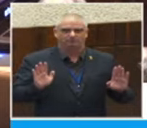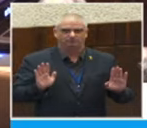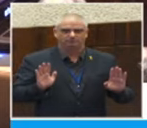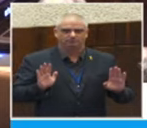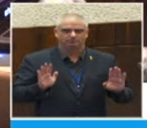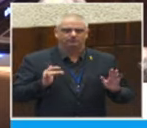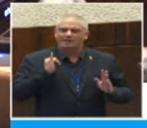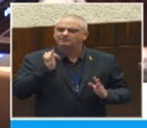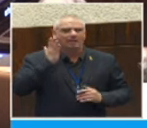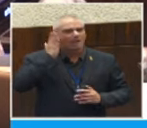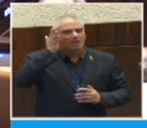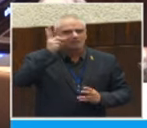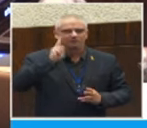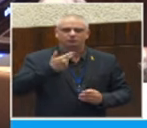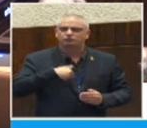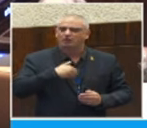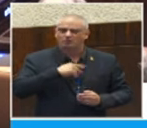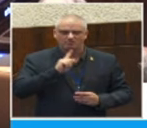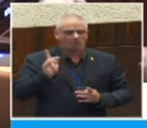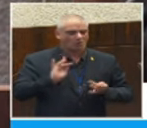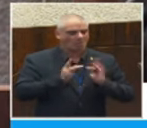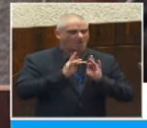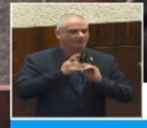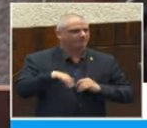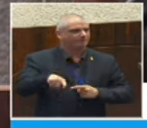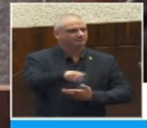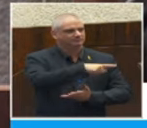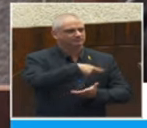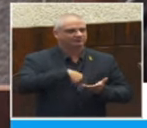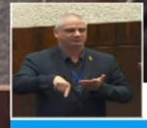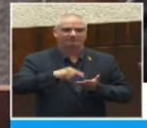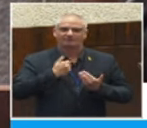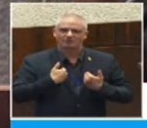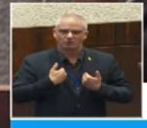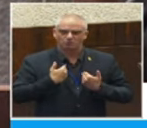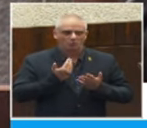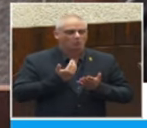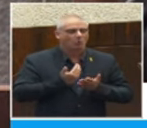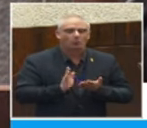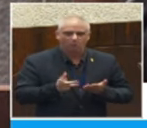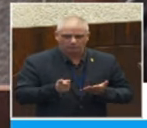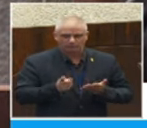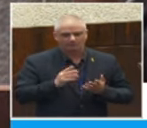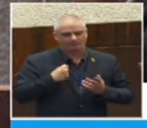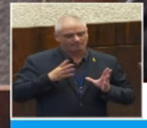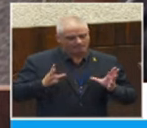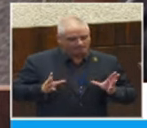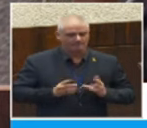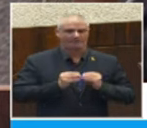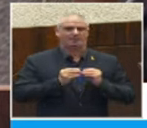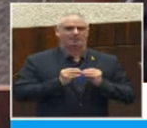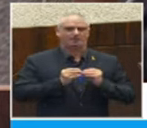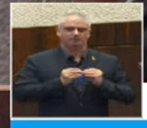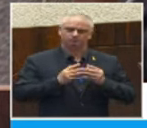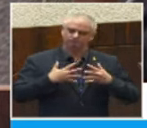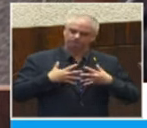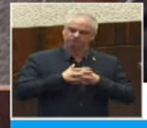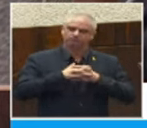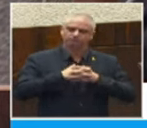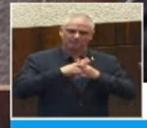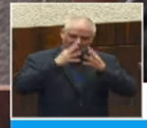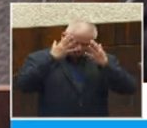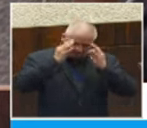יש לנו עם כל האויבים שמסביבנו, זולת אם נעמוד יחד ונכבד אלה את